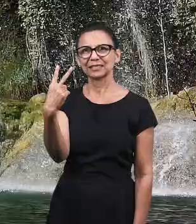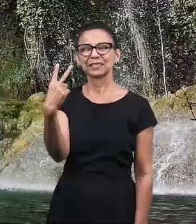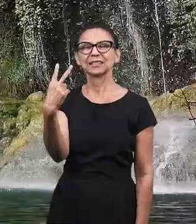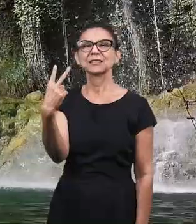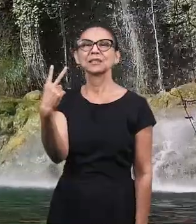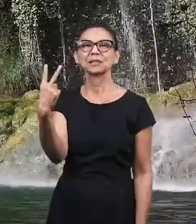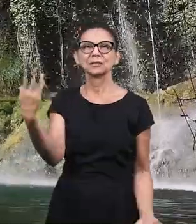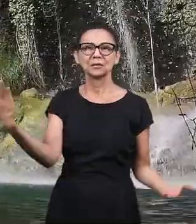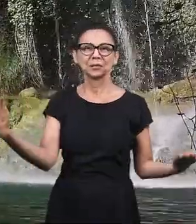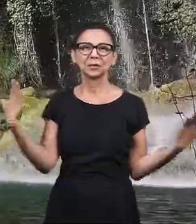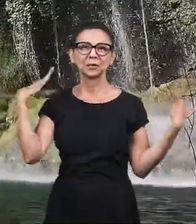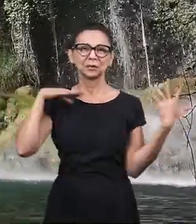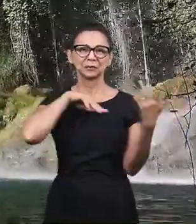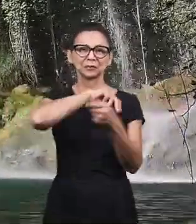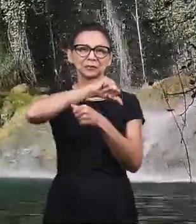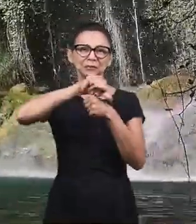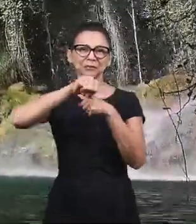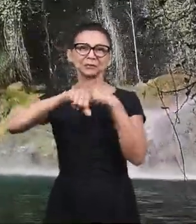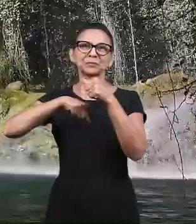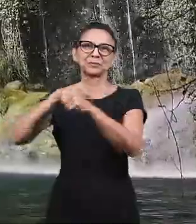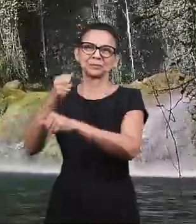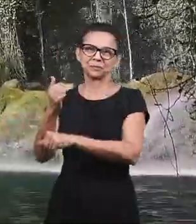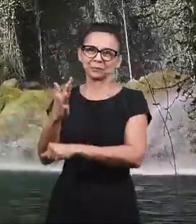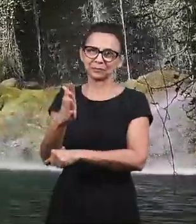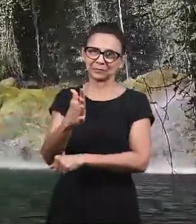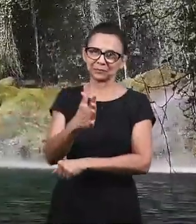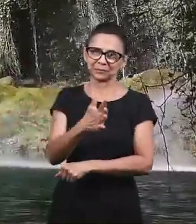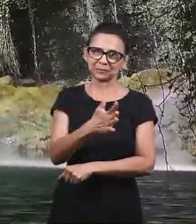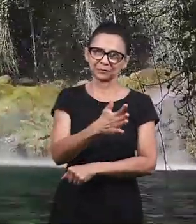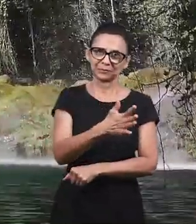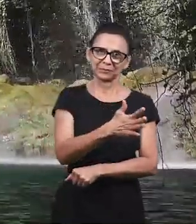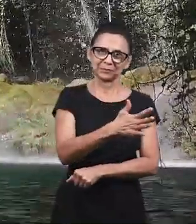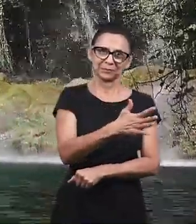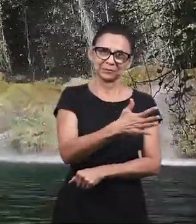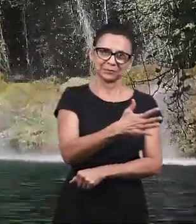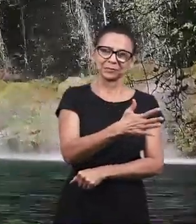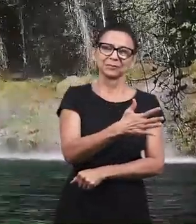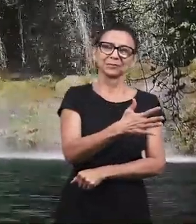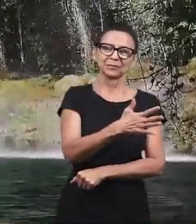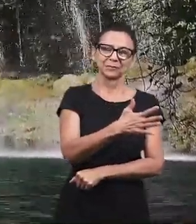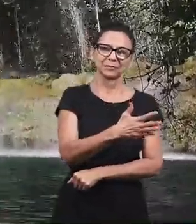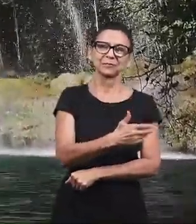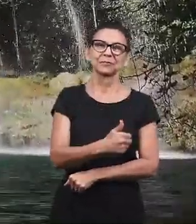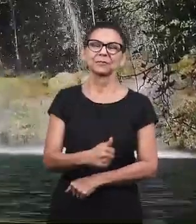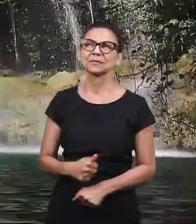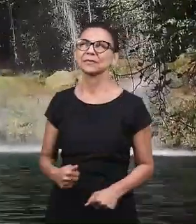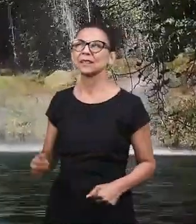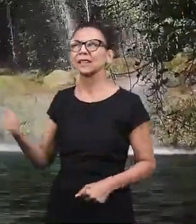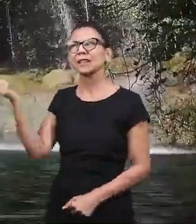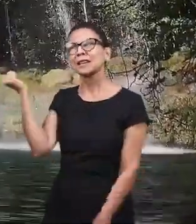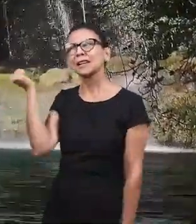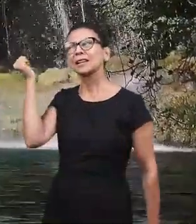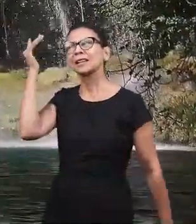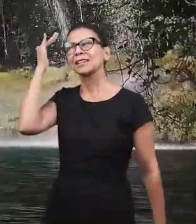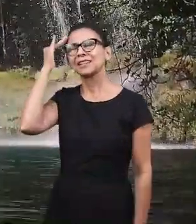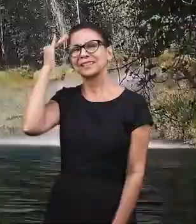Jesus. Nasci de novo pra entender o amor